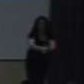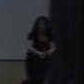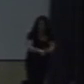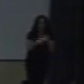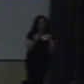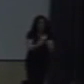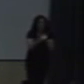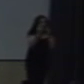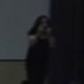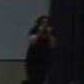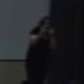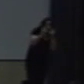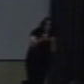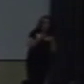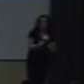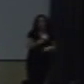han de descobrir